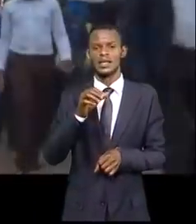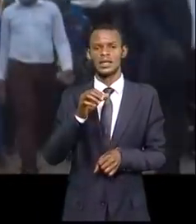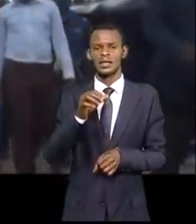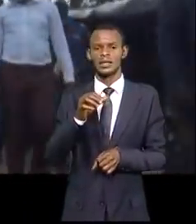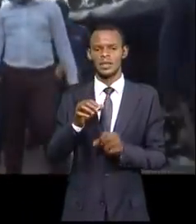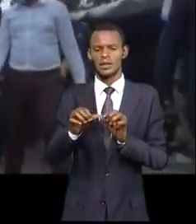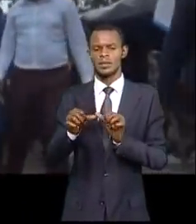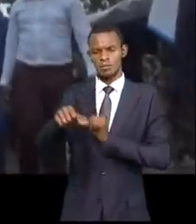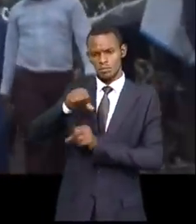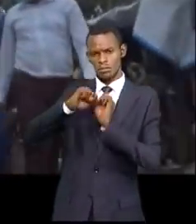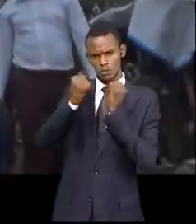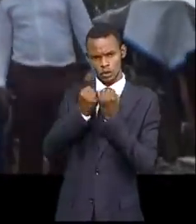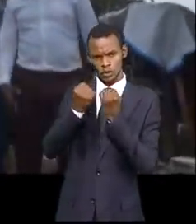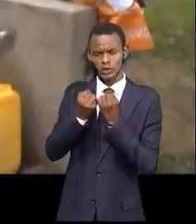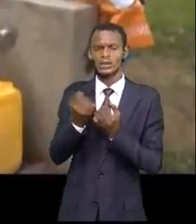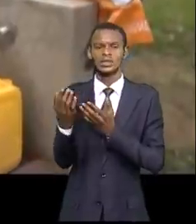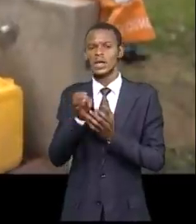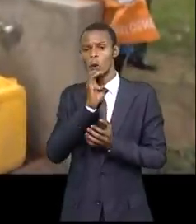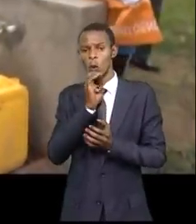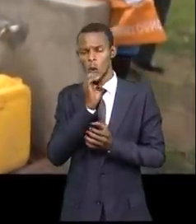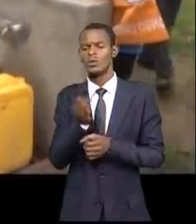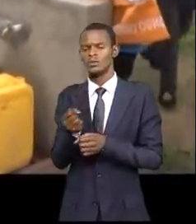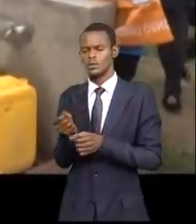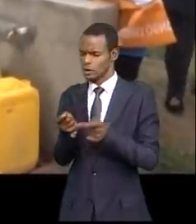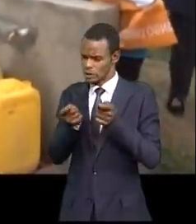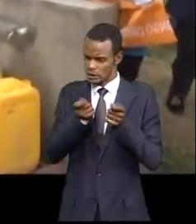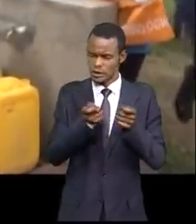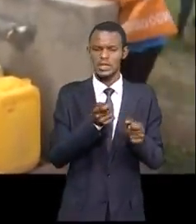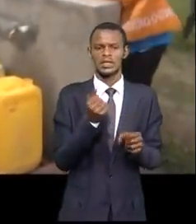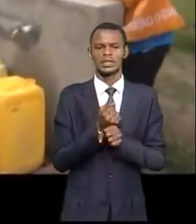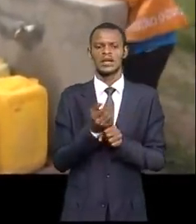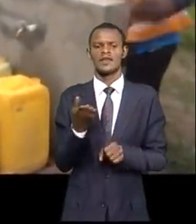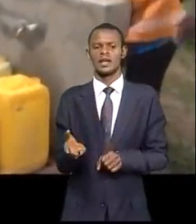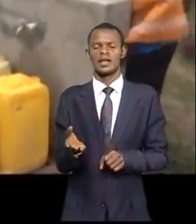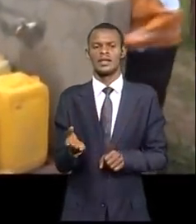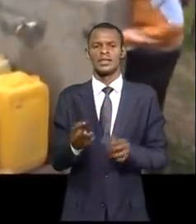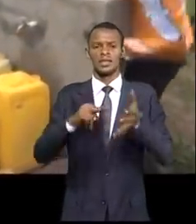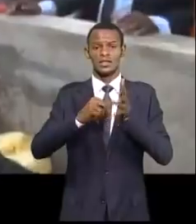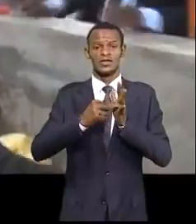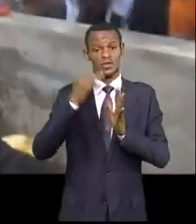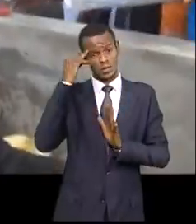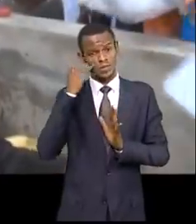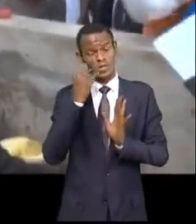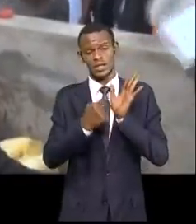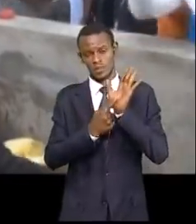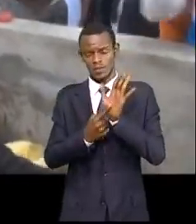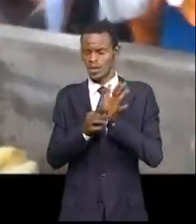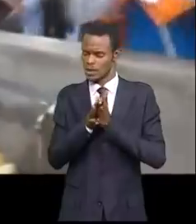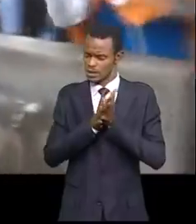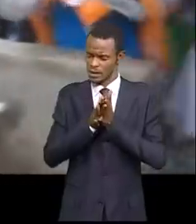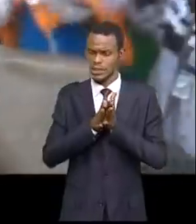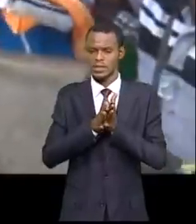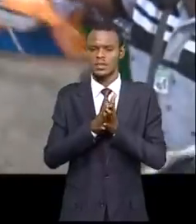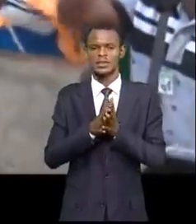raté une fois de plus digne que le combo à lier l'acte à la parole preuve de son désir ardent dématérialiser la vision du chef de l'état